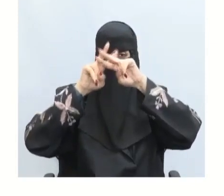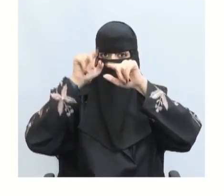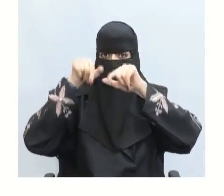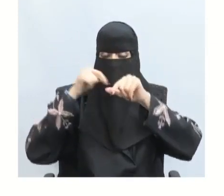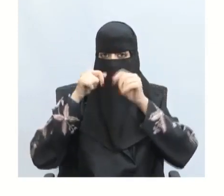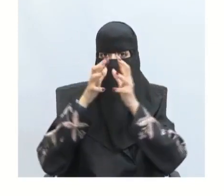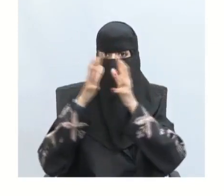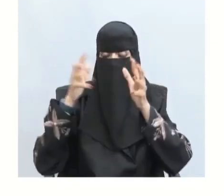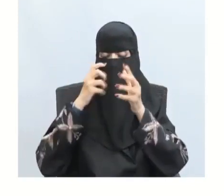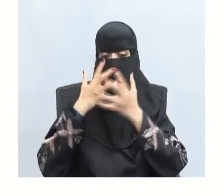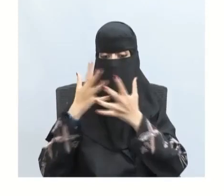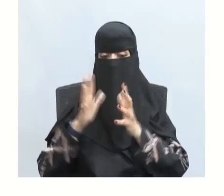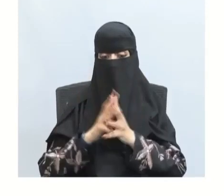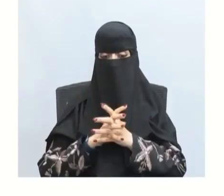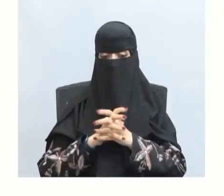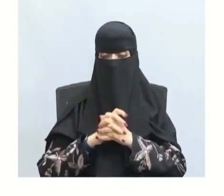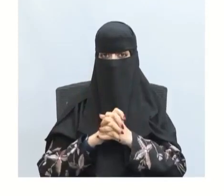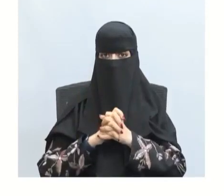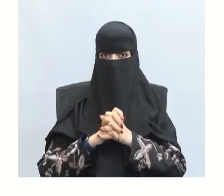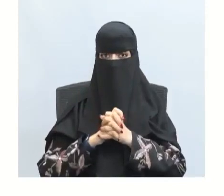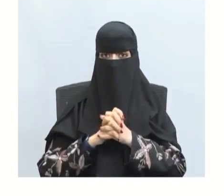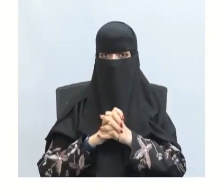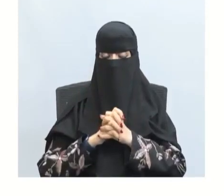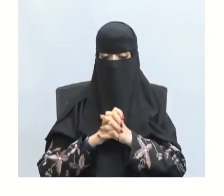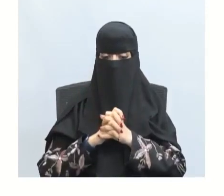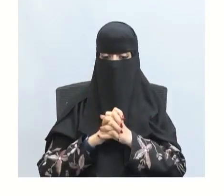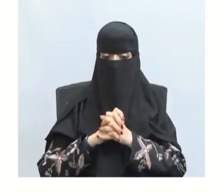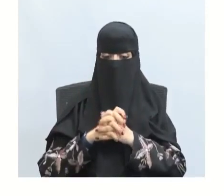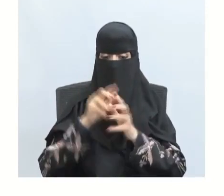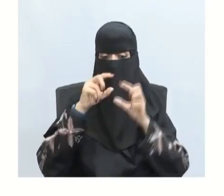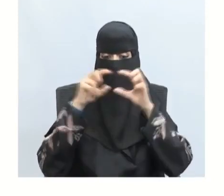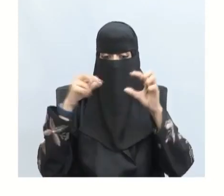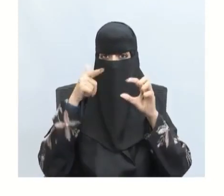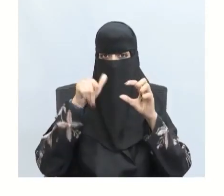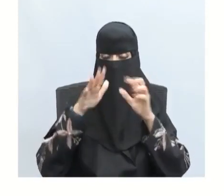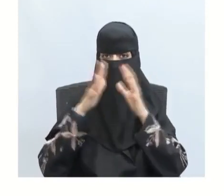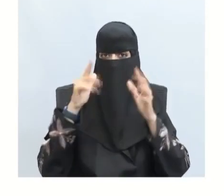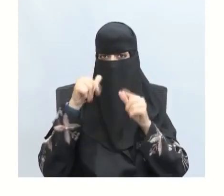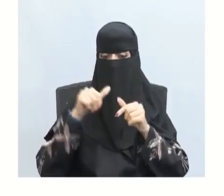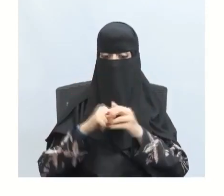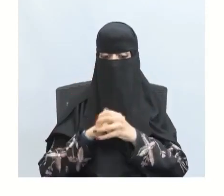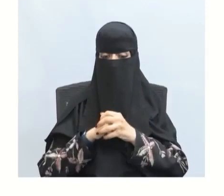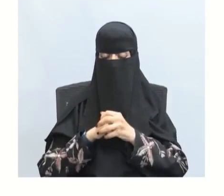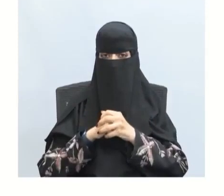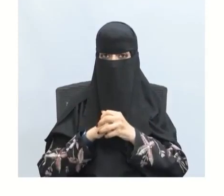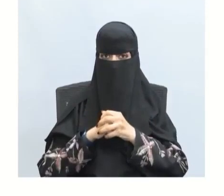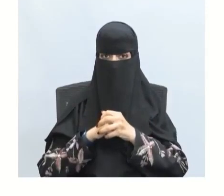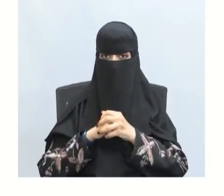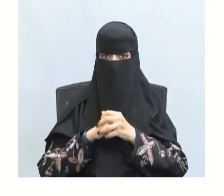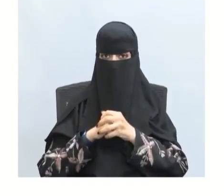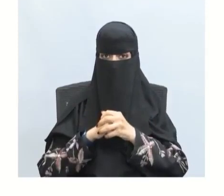ذات حجم هائل المقصود بهذه العمالق الحمراء الضخمه